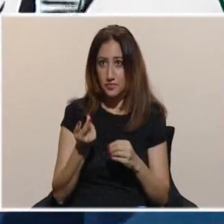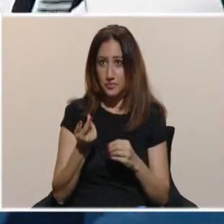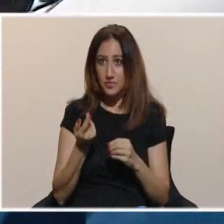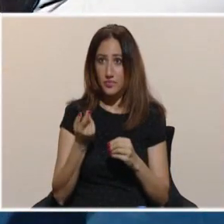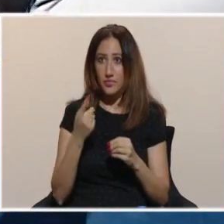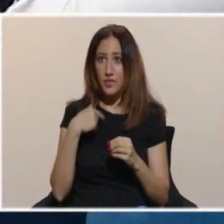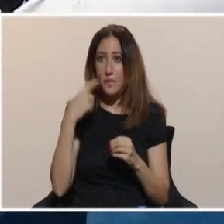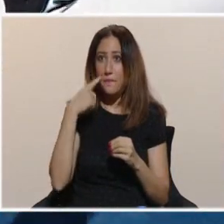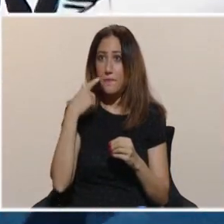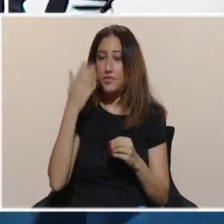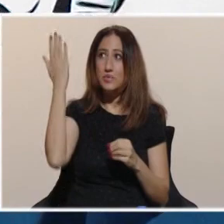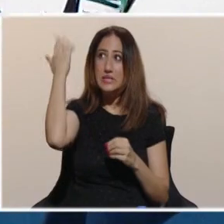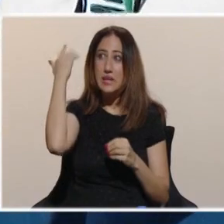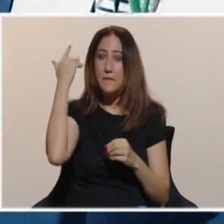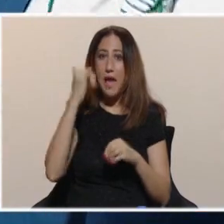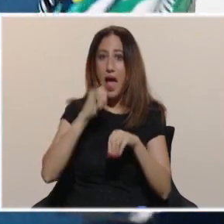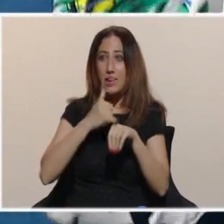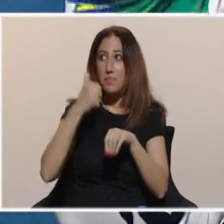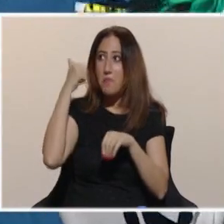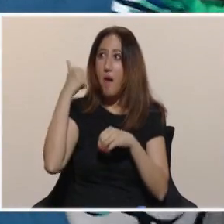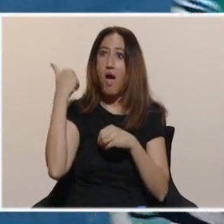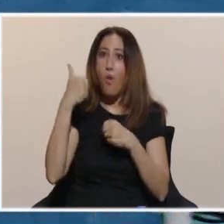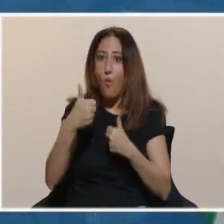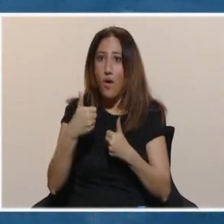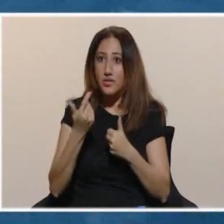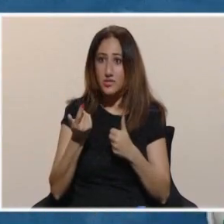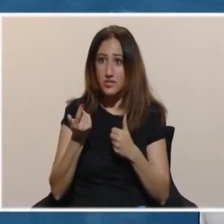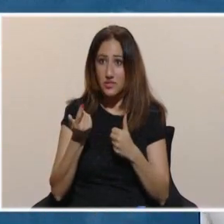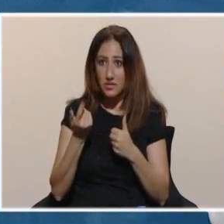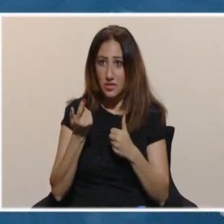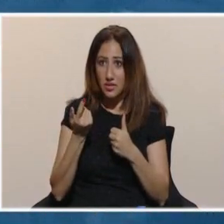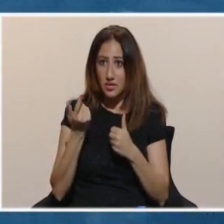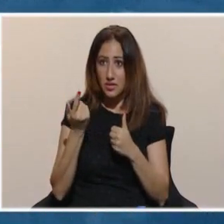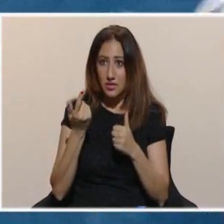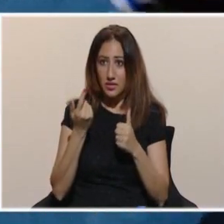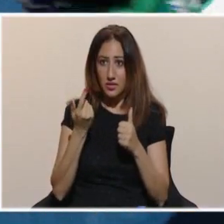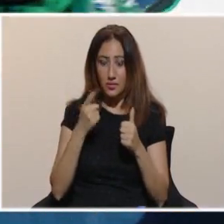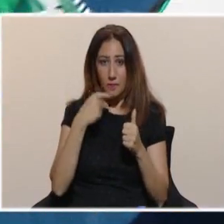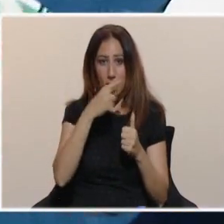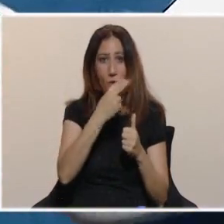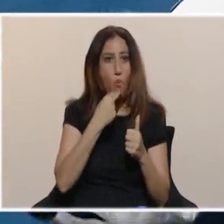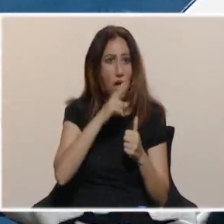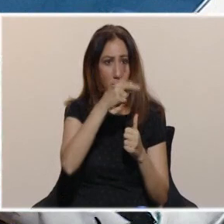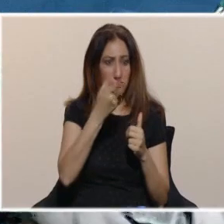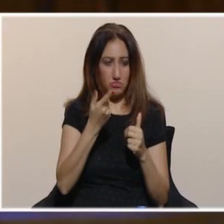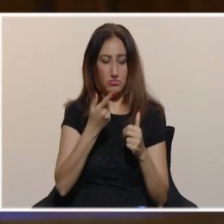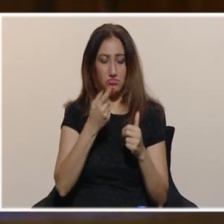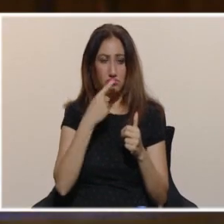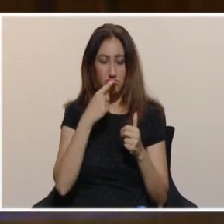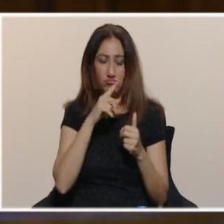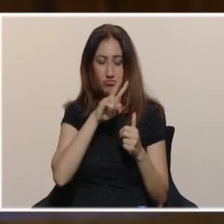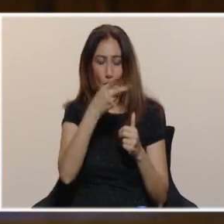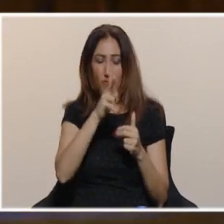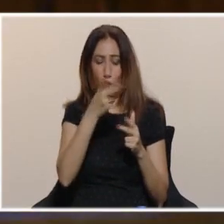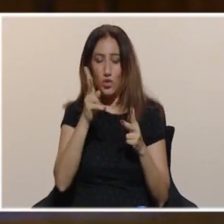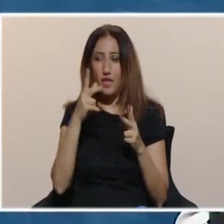بقارن باللي توفى، هو ليه عمره في حياته ما اشتكى كميه الشكاوي اللي هم بيشتكوها؟ هو الله يرحمه توفى،